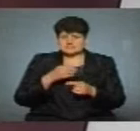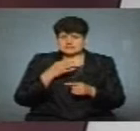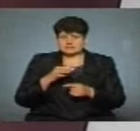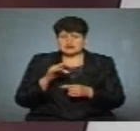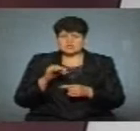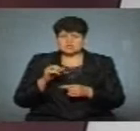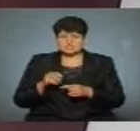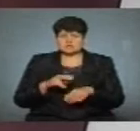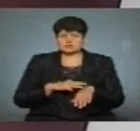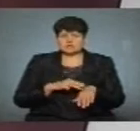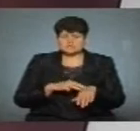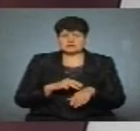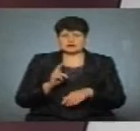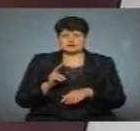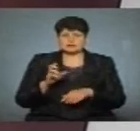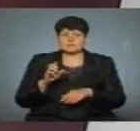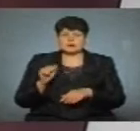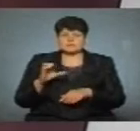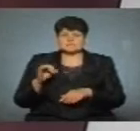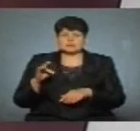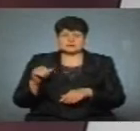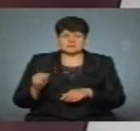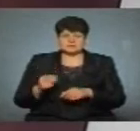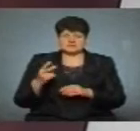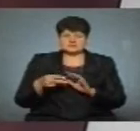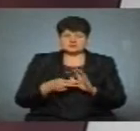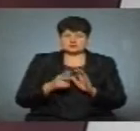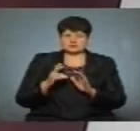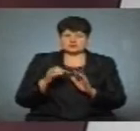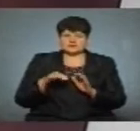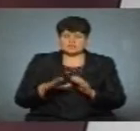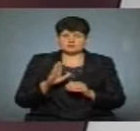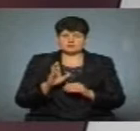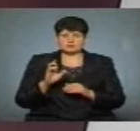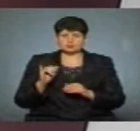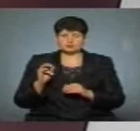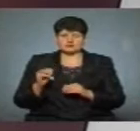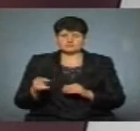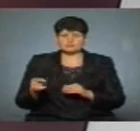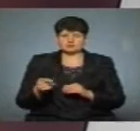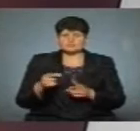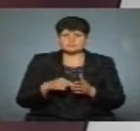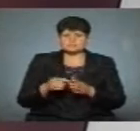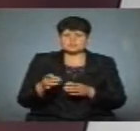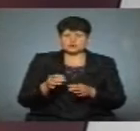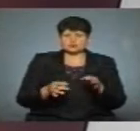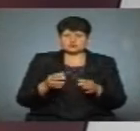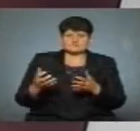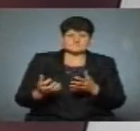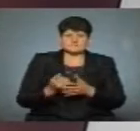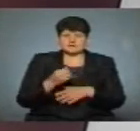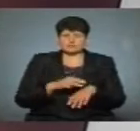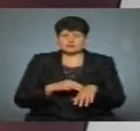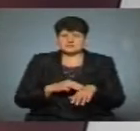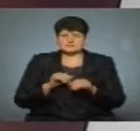речниця патрульної поліції Катерина Василига. Нагадаю, 27 квітня Володимира Букатку у Тернопільському міськрайонному суді виграв у